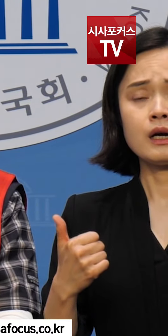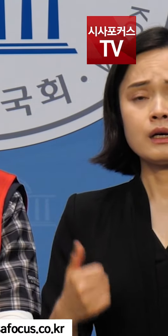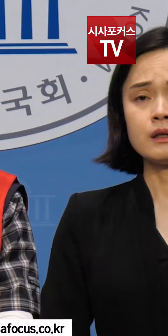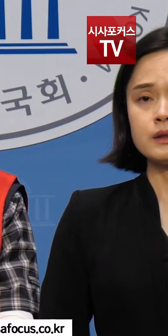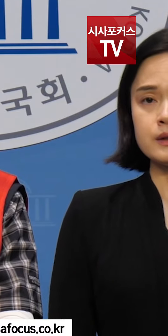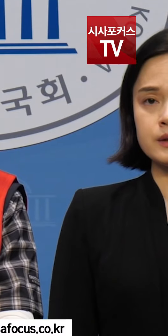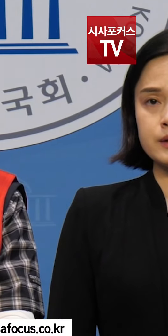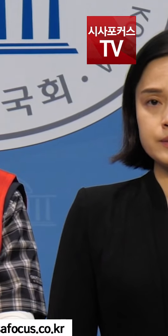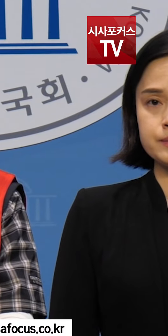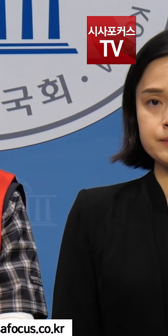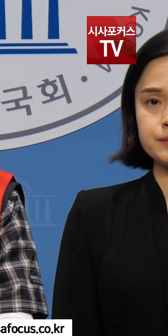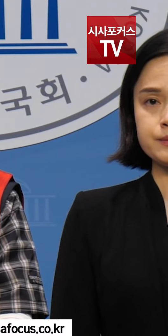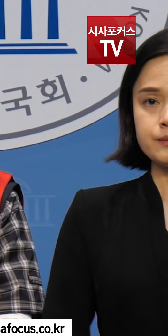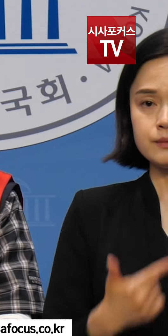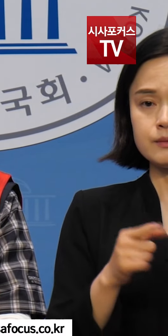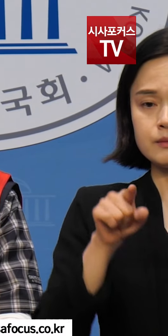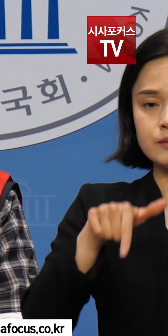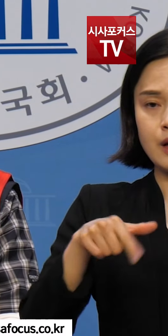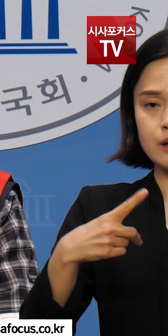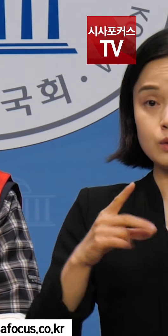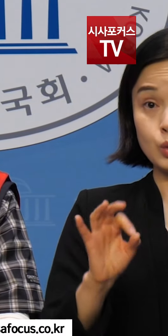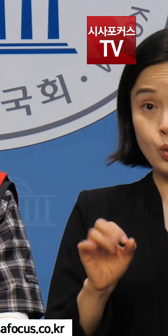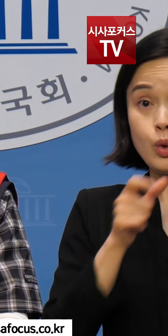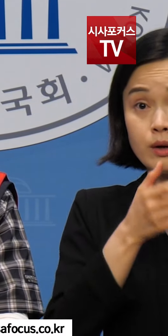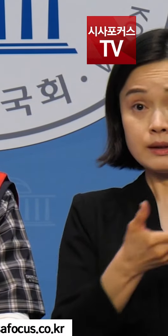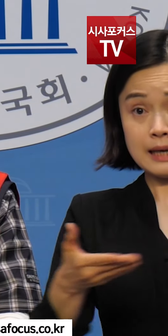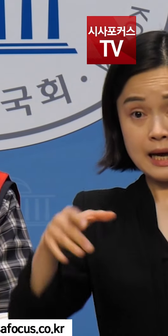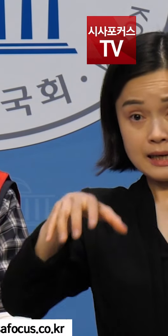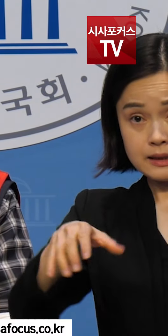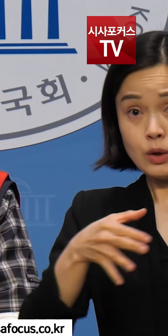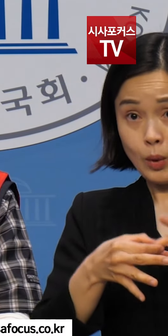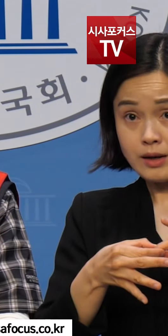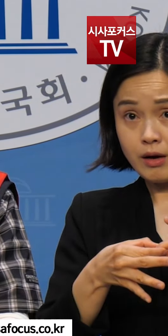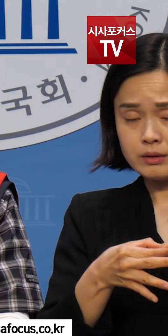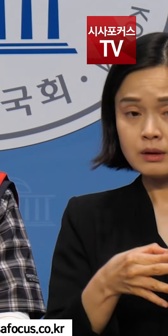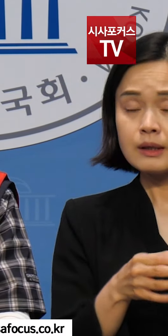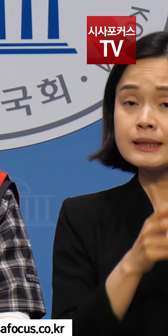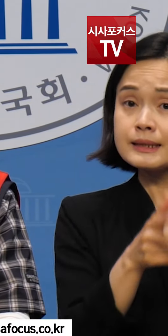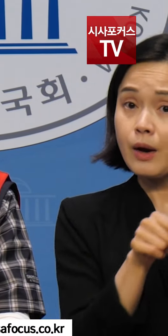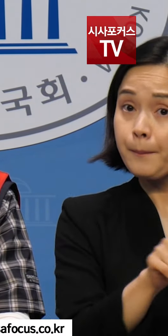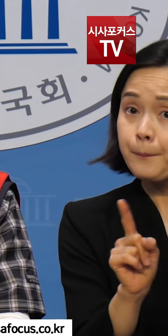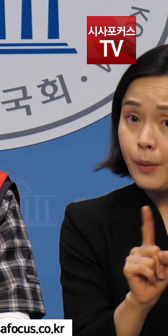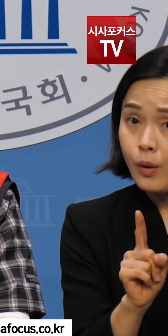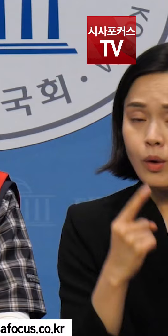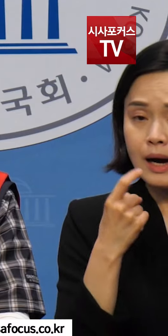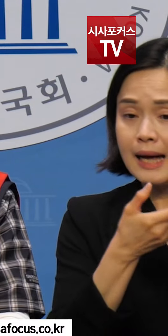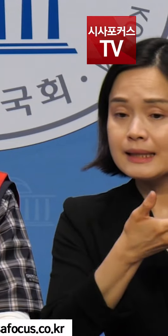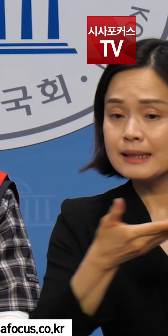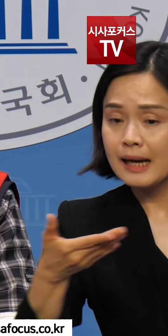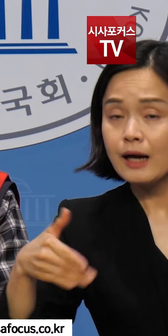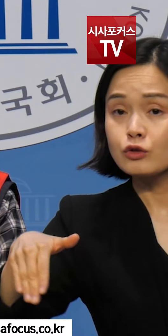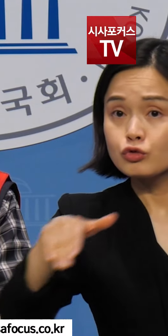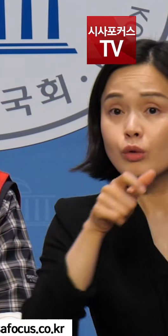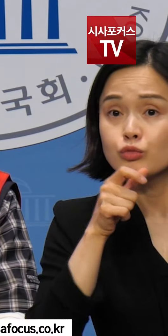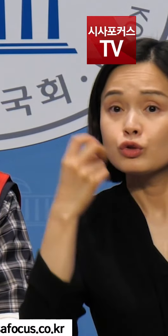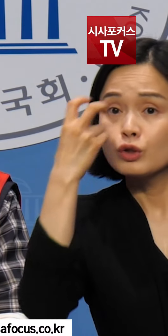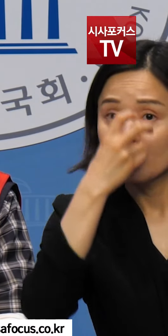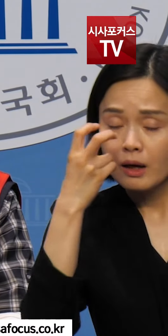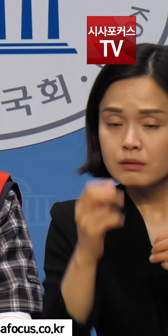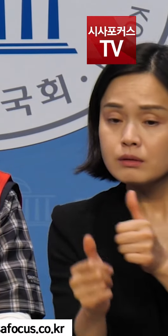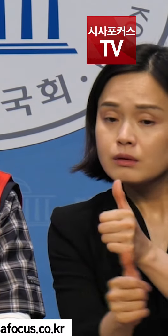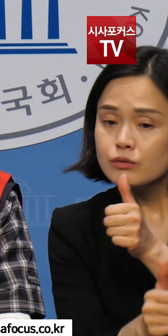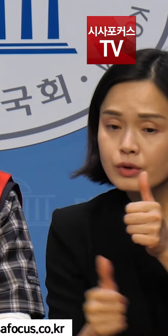있습니다. 낙동강 치수원 다변화 사업은 한강유역 물관리위원회 심의 의결